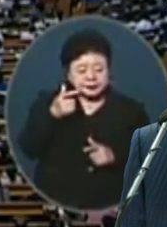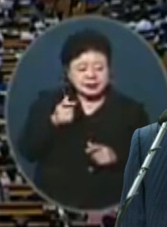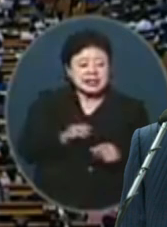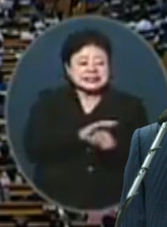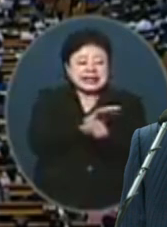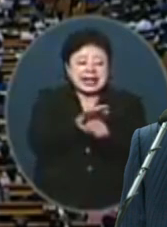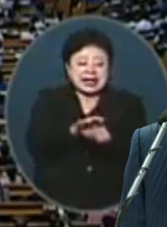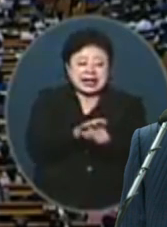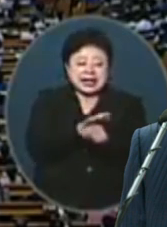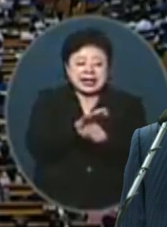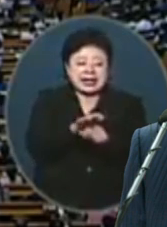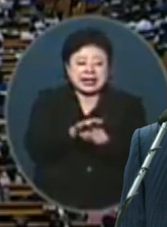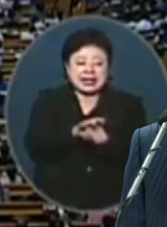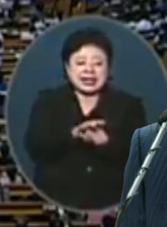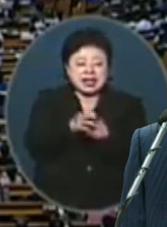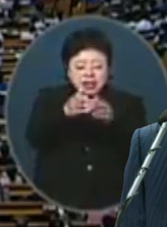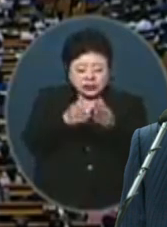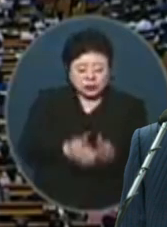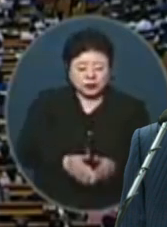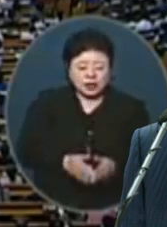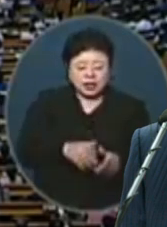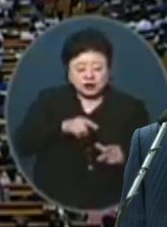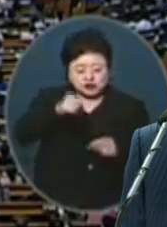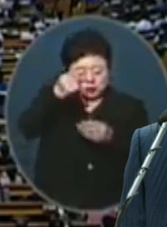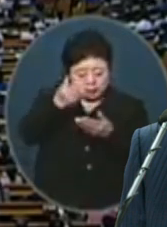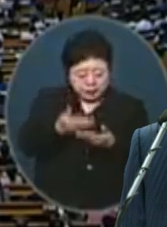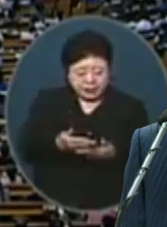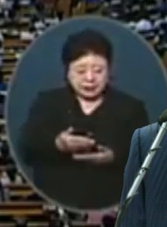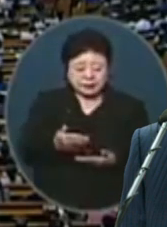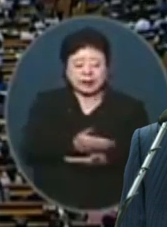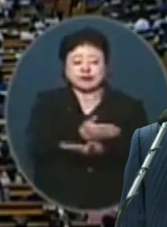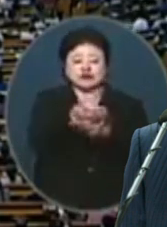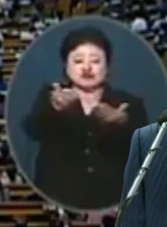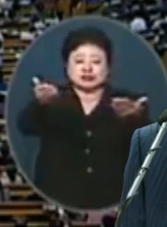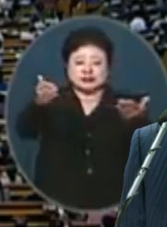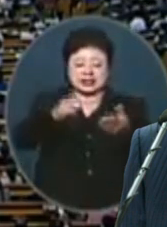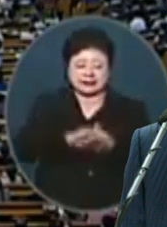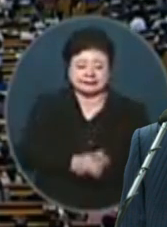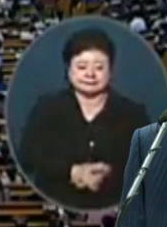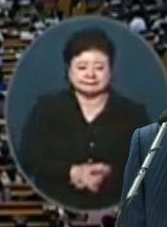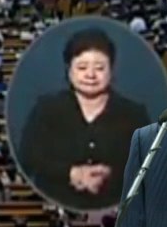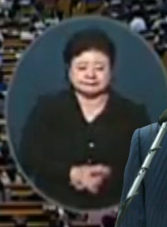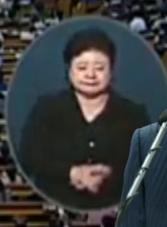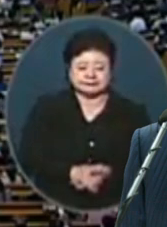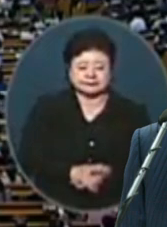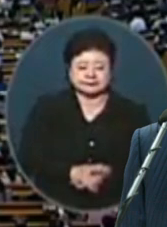사랑을 통해서 우리에게 구원을 베푸신 것입니다.